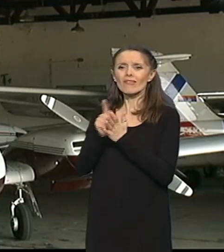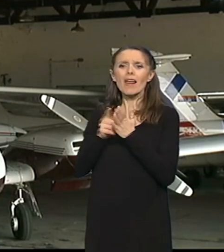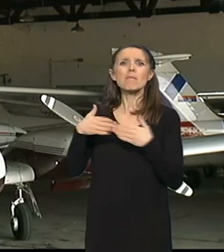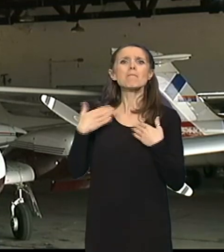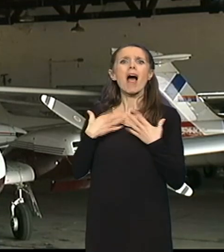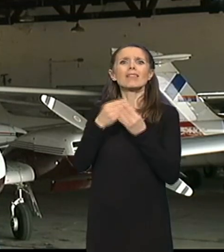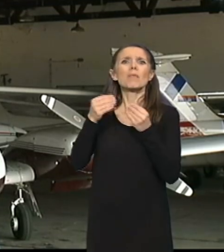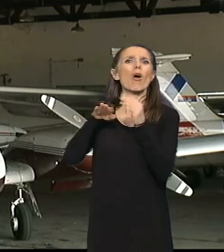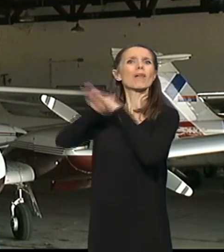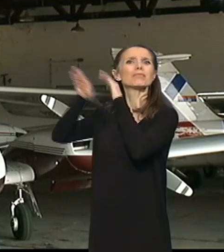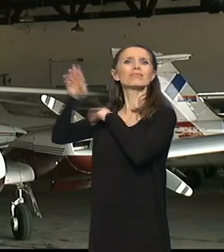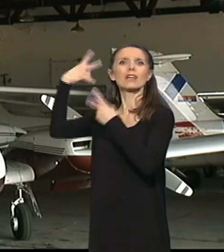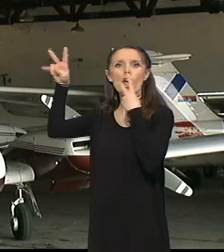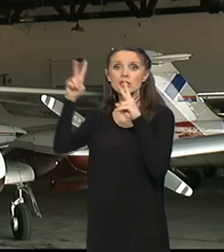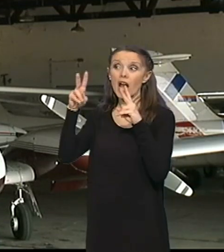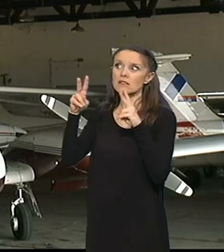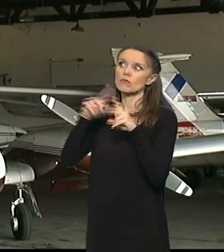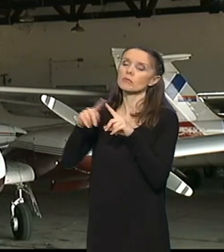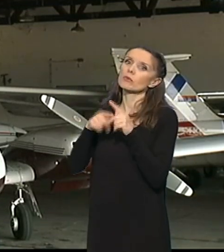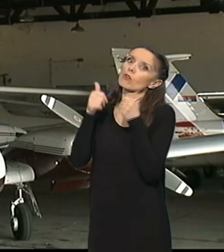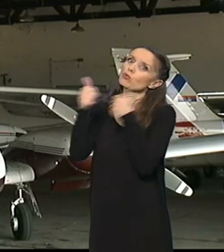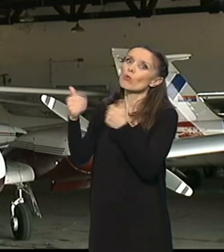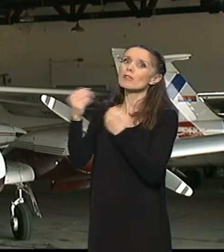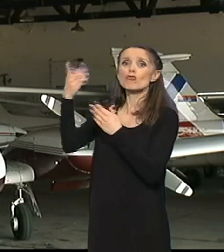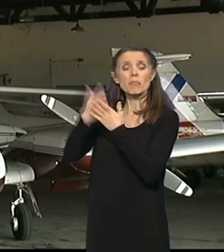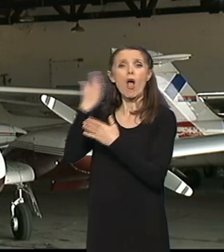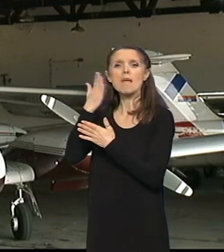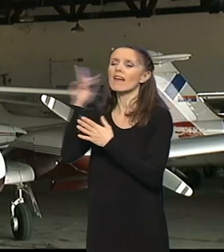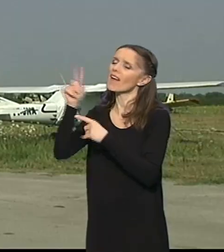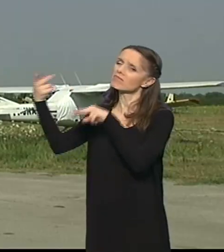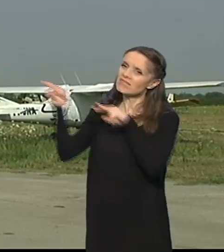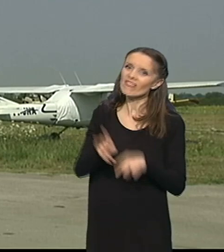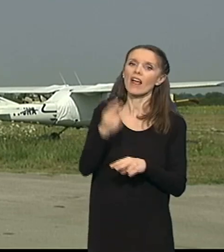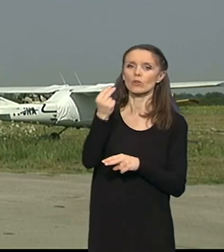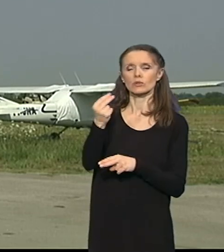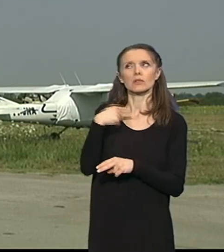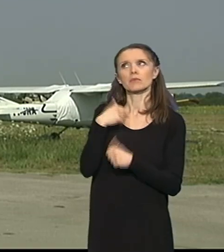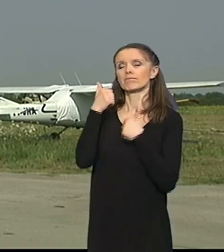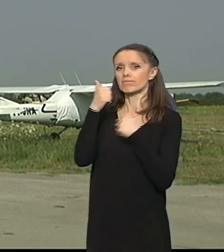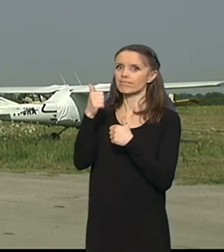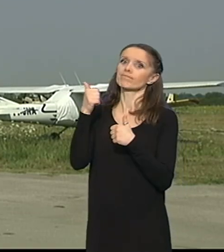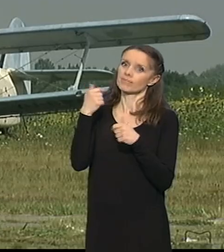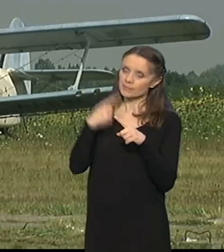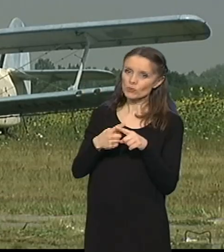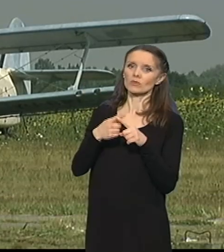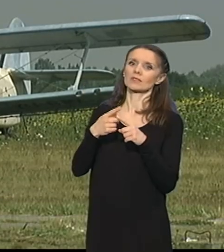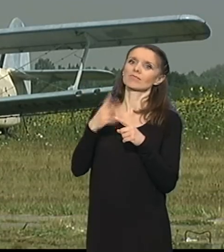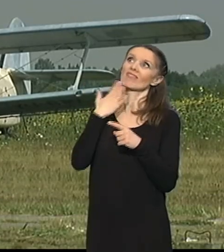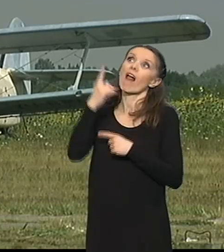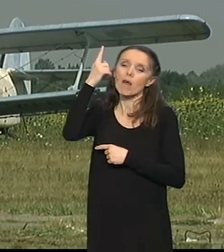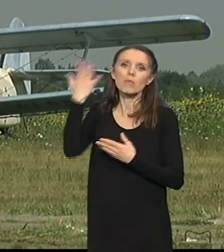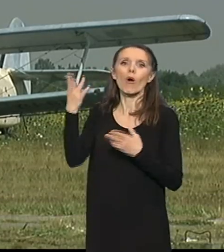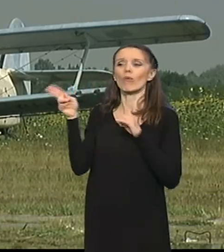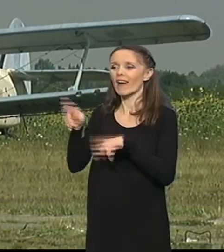Sjedinjenih Američkih Država vratio nazad u našu zemlju i mislim da je Bogom dano što je i na Lisičijem jarku i što